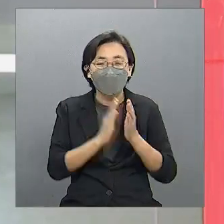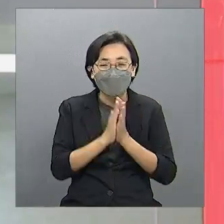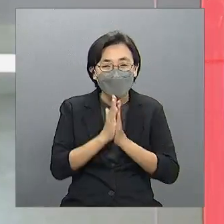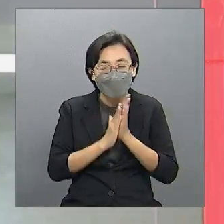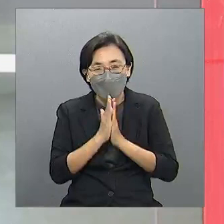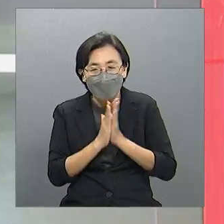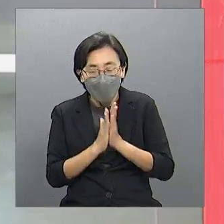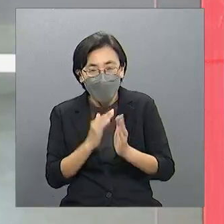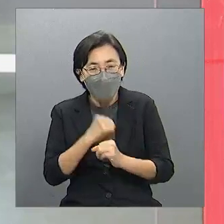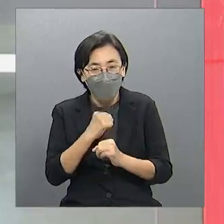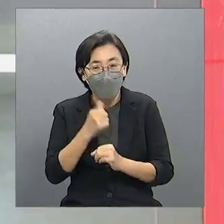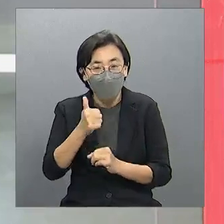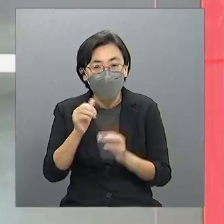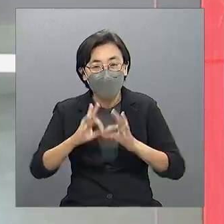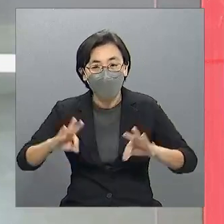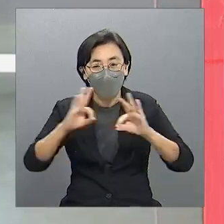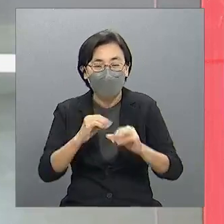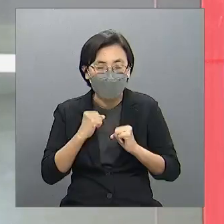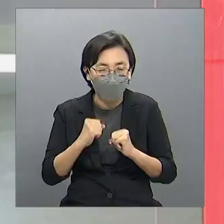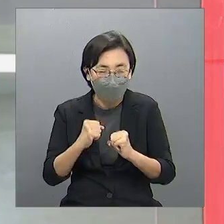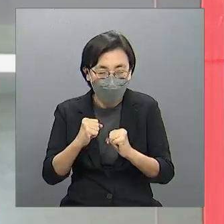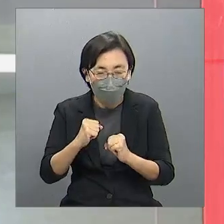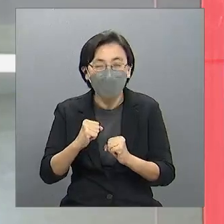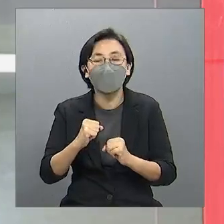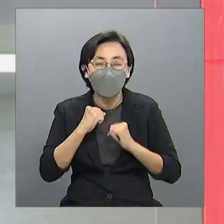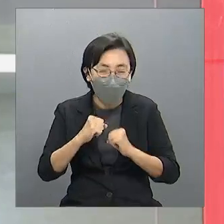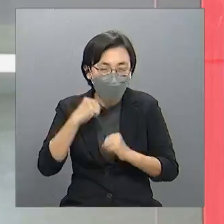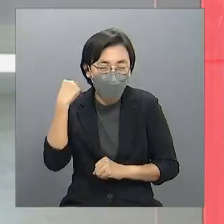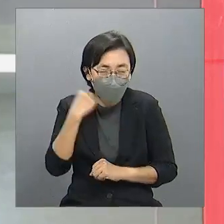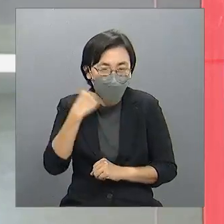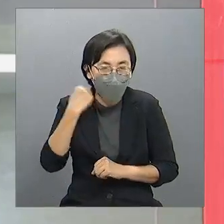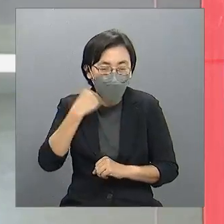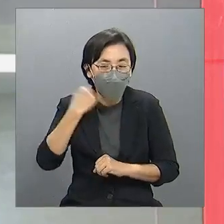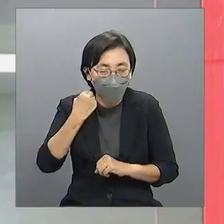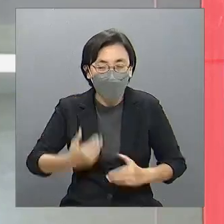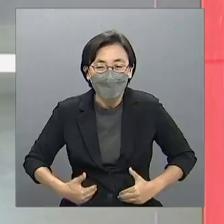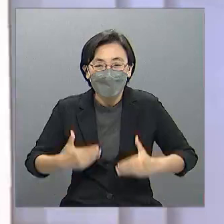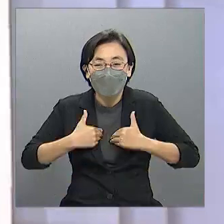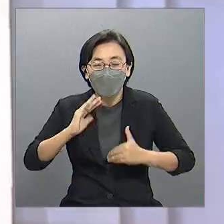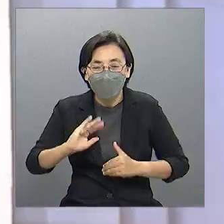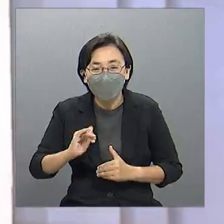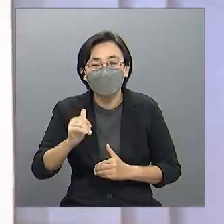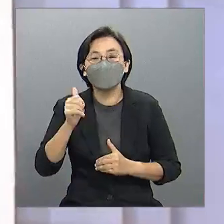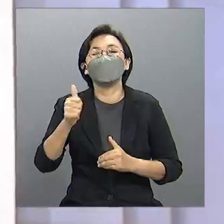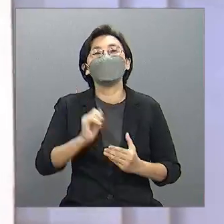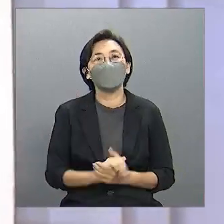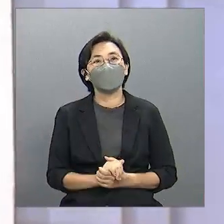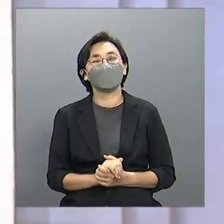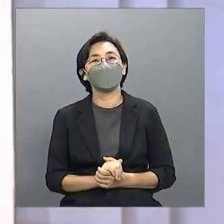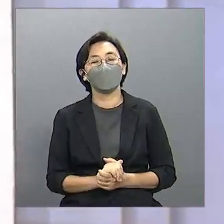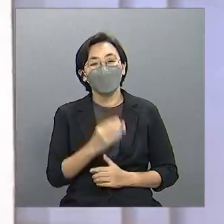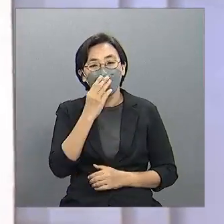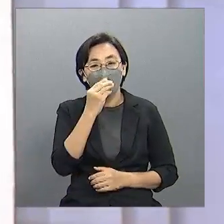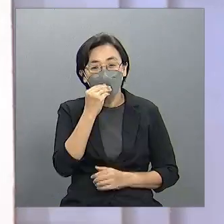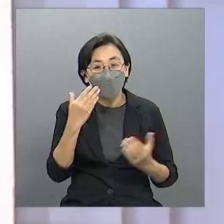ได้ต้องเกิดขึ้นจากความพยายามครั้งแล้วครั้งเล่าค่ะ นี่งั้นผมเปลี่ยนได้ไหม The best view you got is from